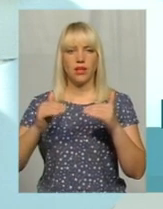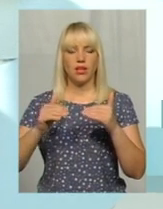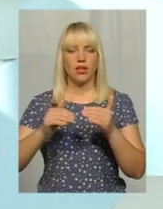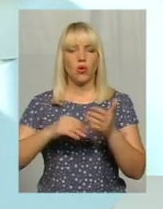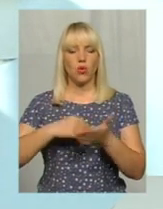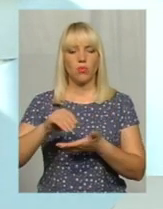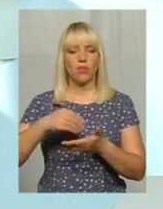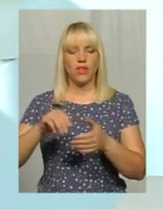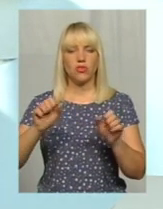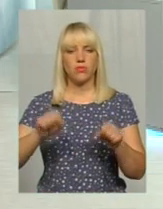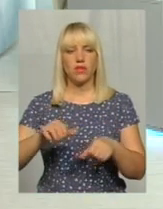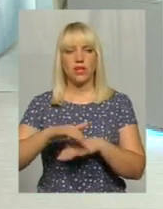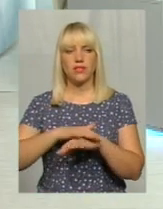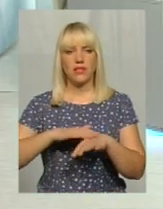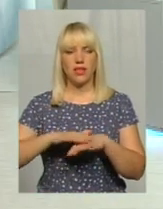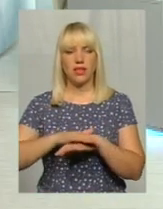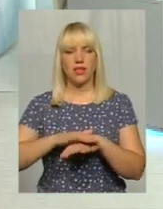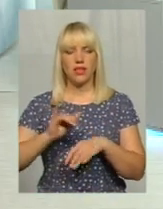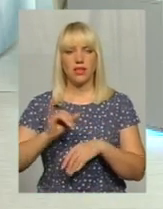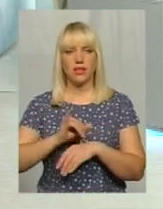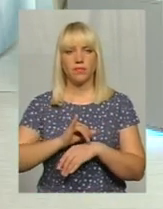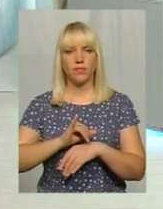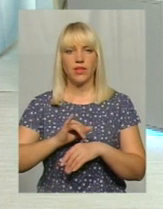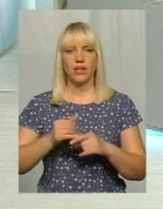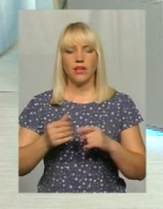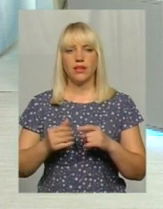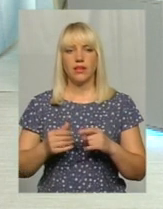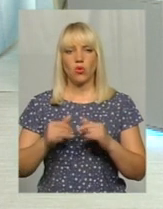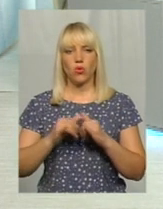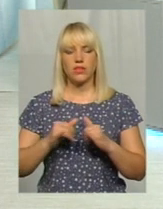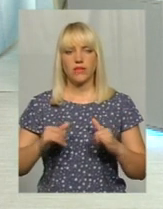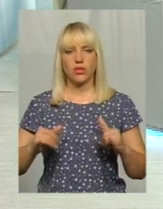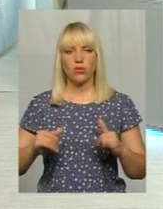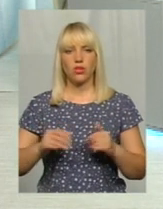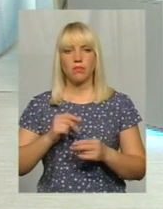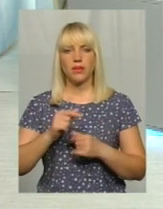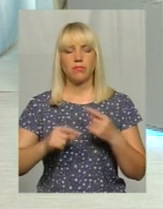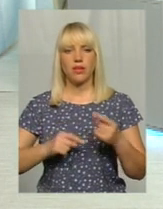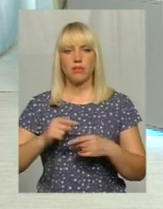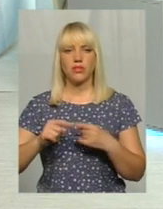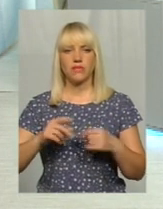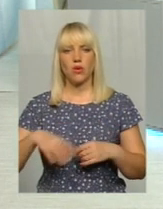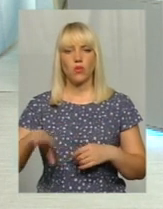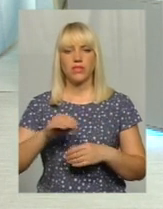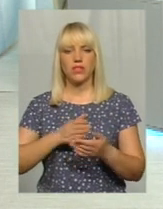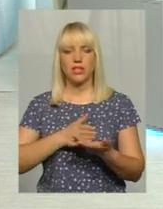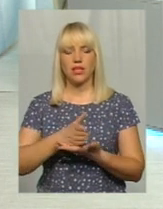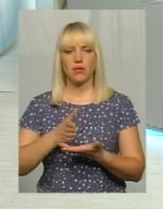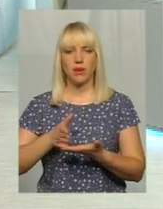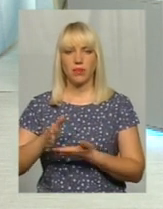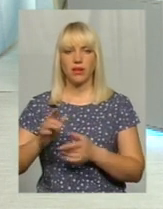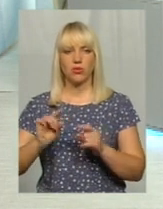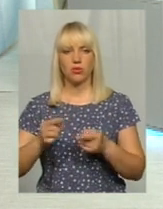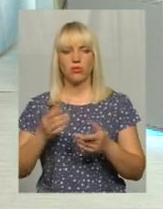купівельної спроможності населення і, власне, розвиток підприємництва у всіх напрямках.